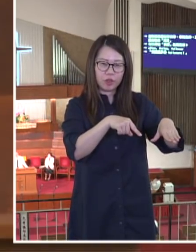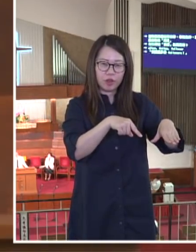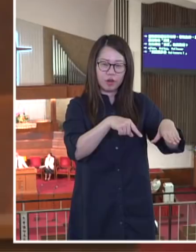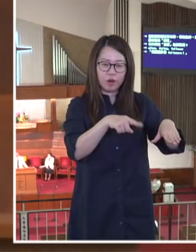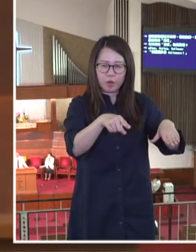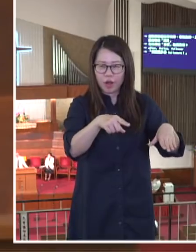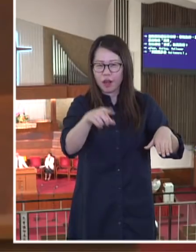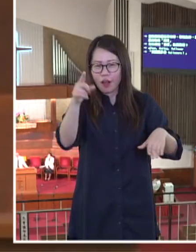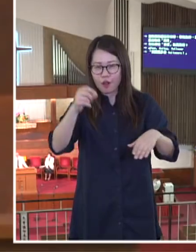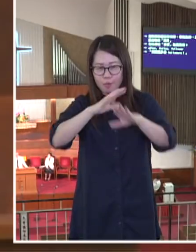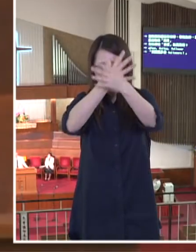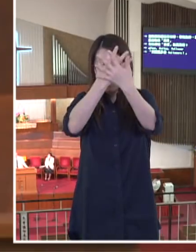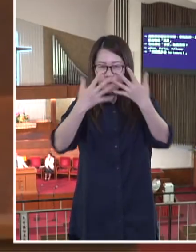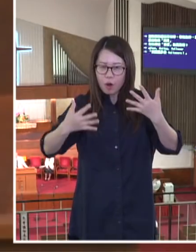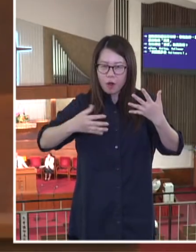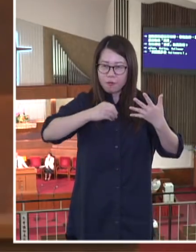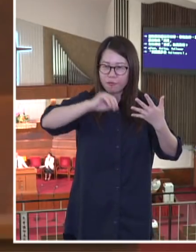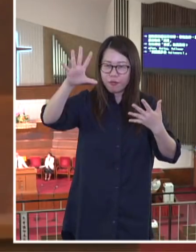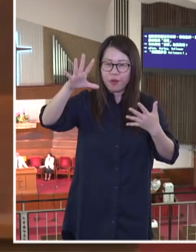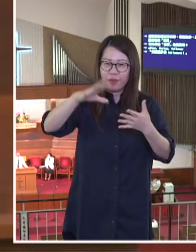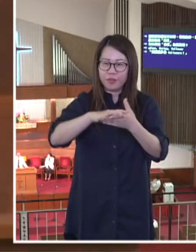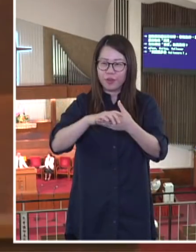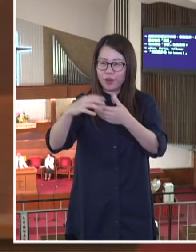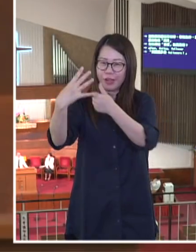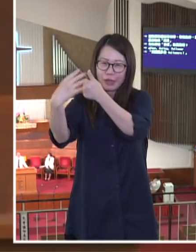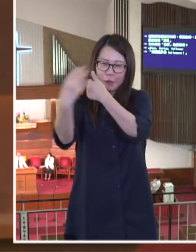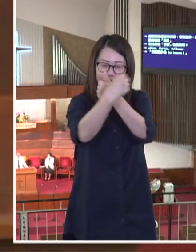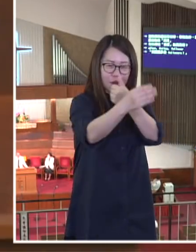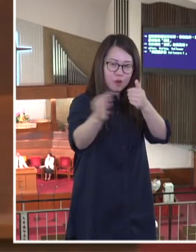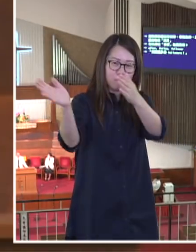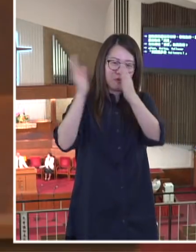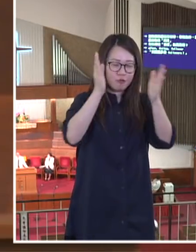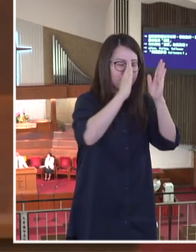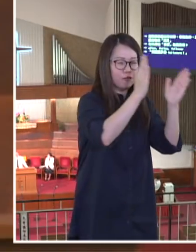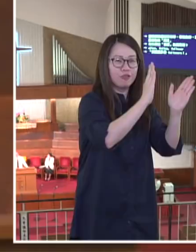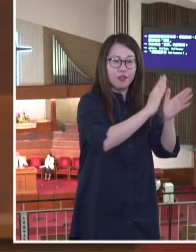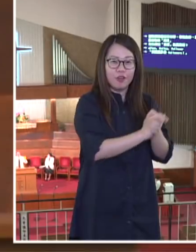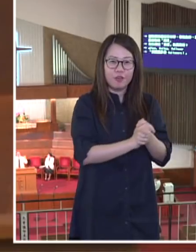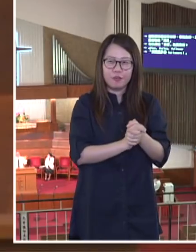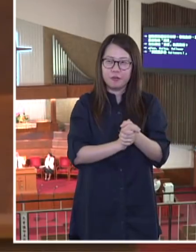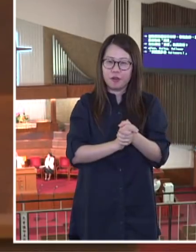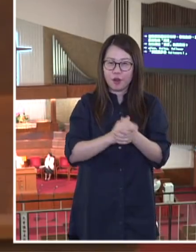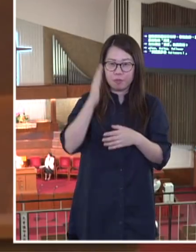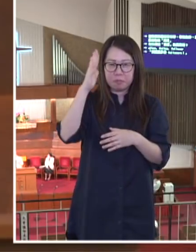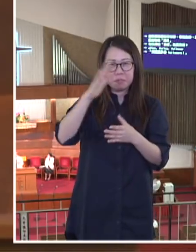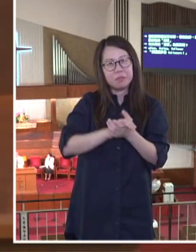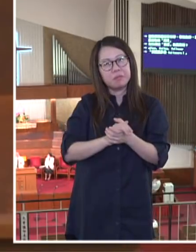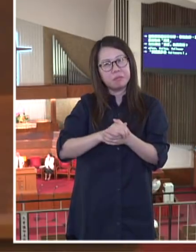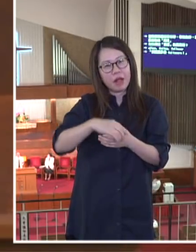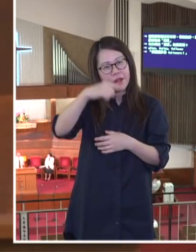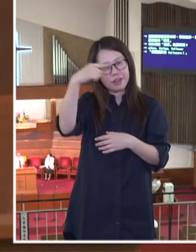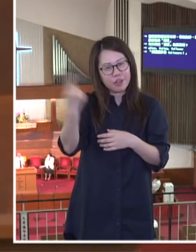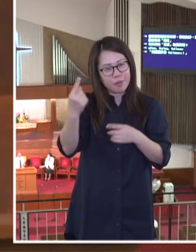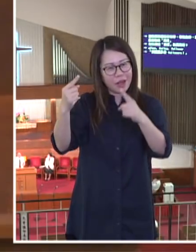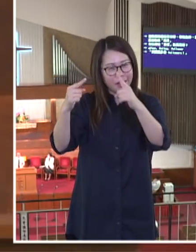咁 subscribers 嗬。佢要求幾多啊？好少嘅啫，10,000個嚇啫。你知網絡世界咁大，佢真係要求